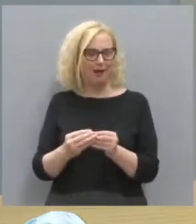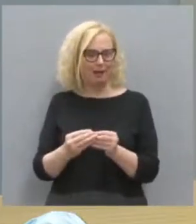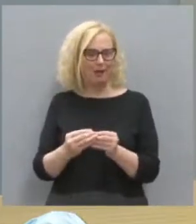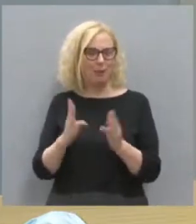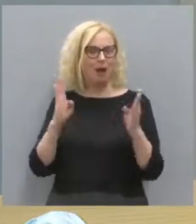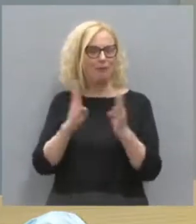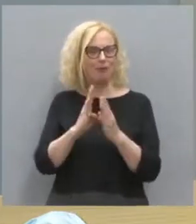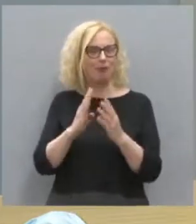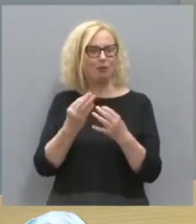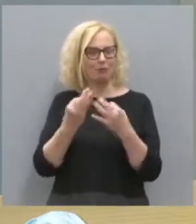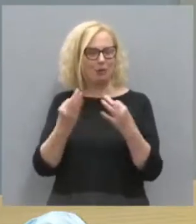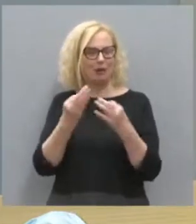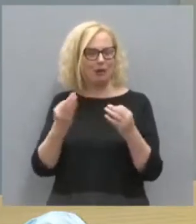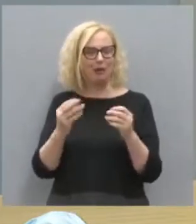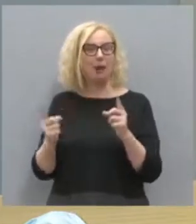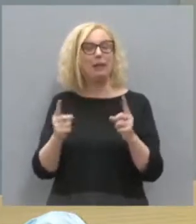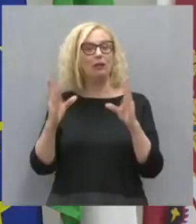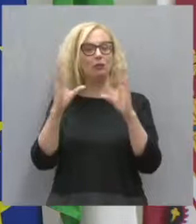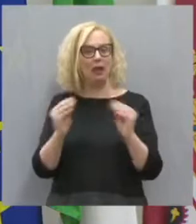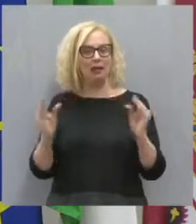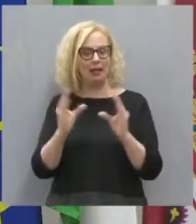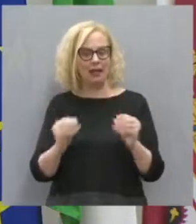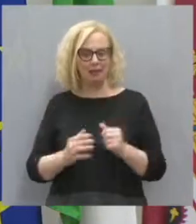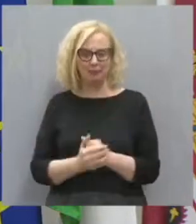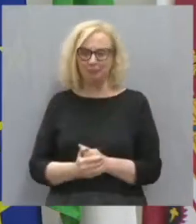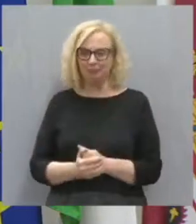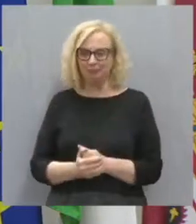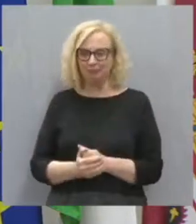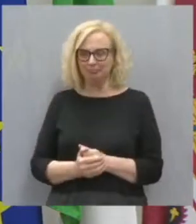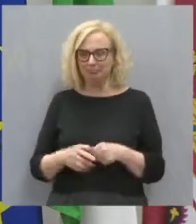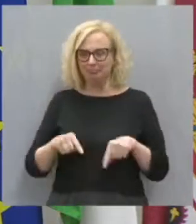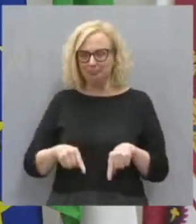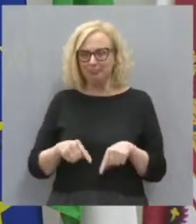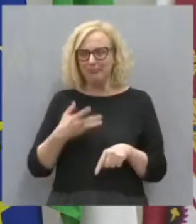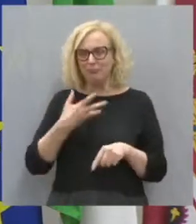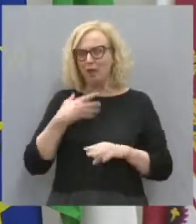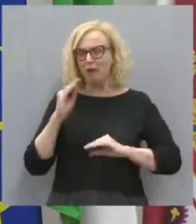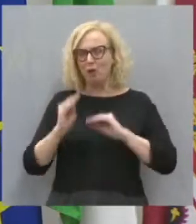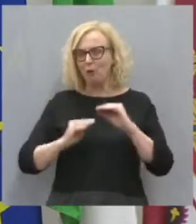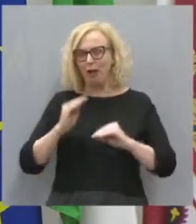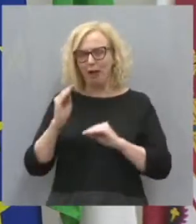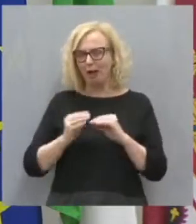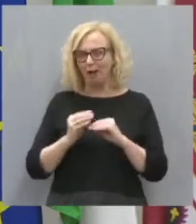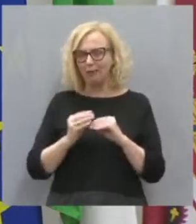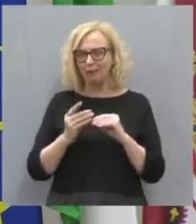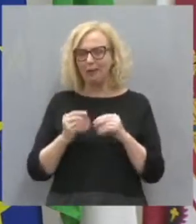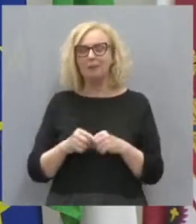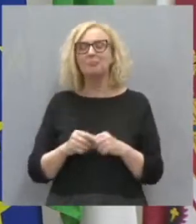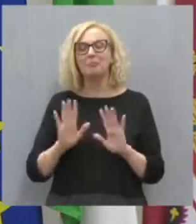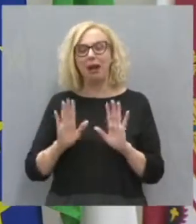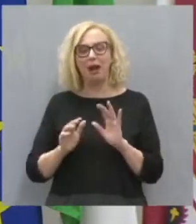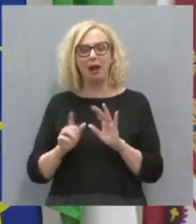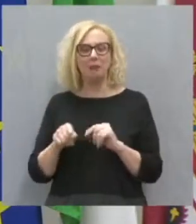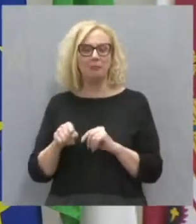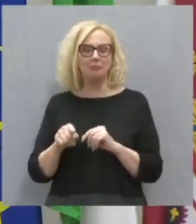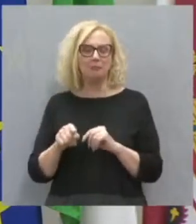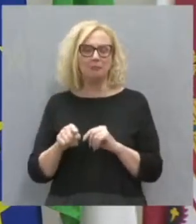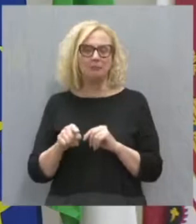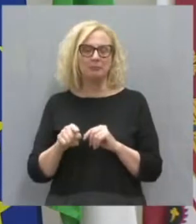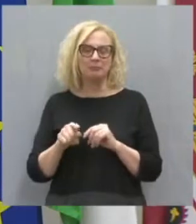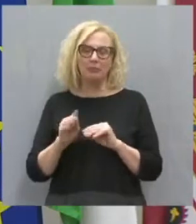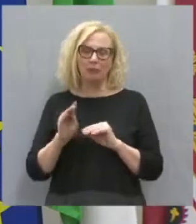soprattutto periodo natalizio intanto stanno arrivando le domande però prima di rivolgerle